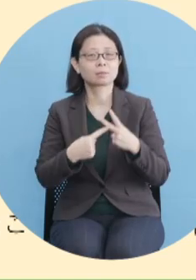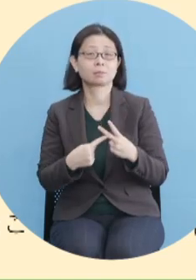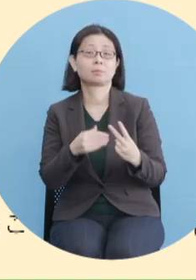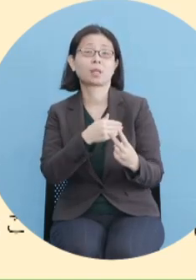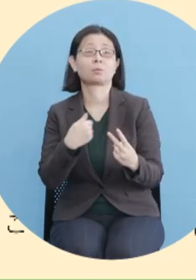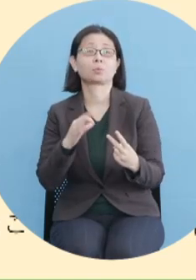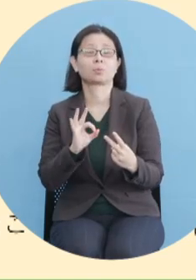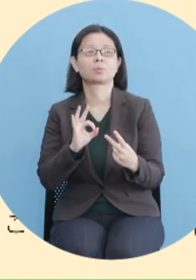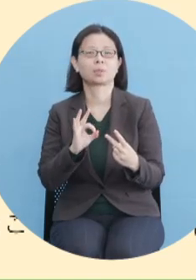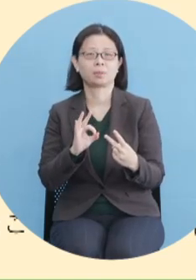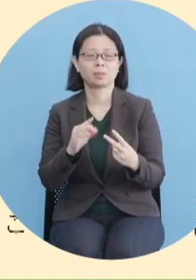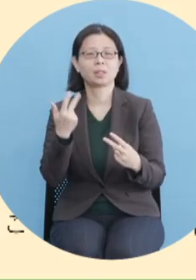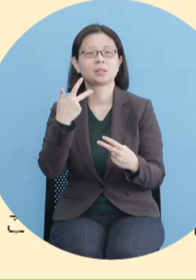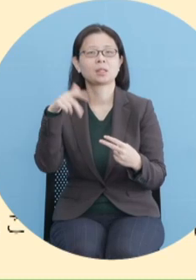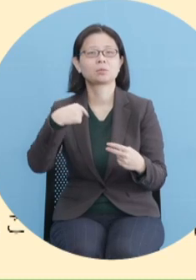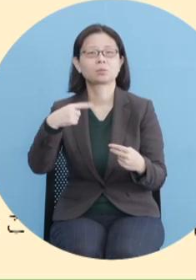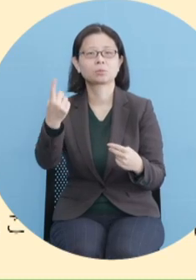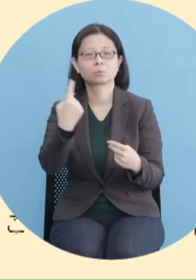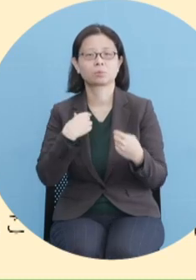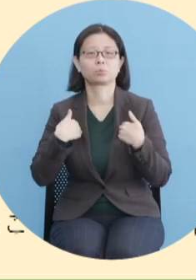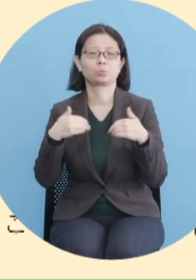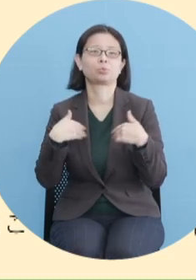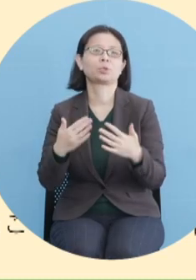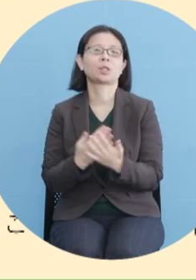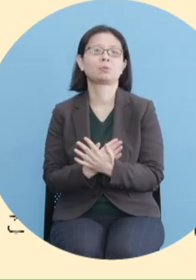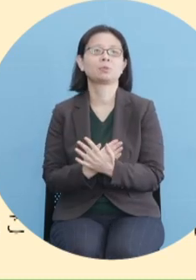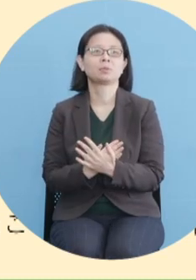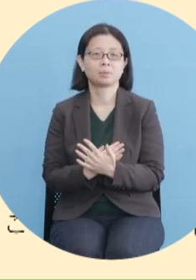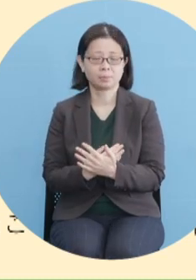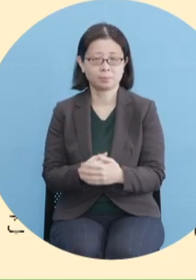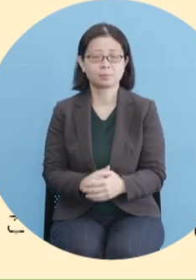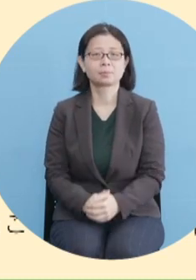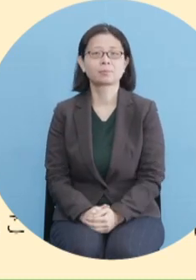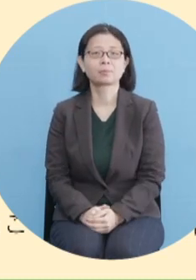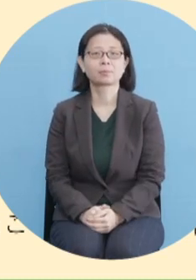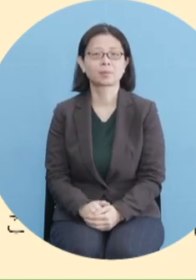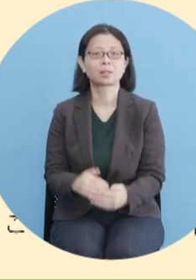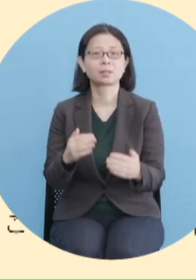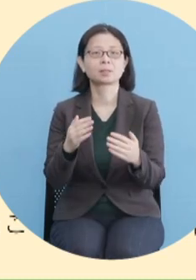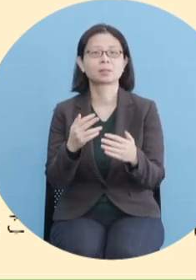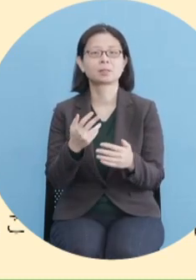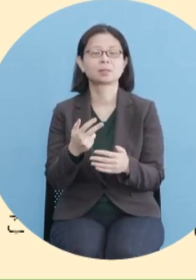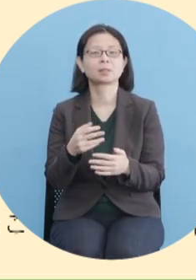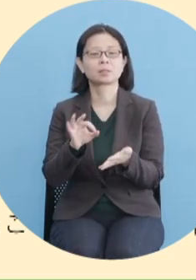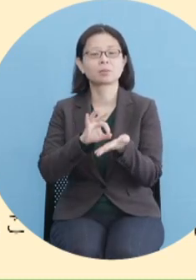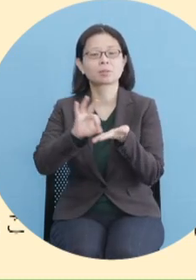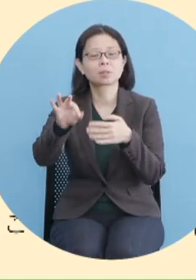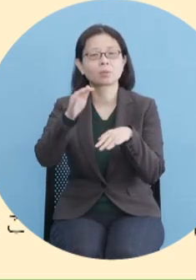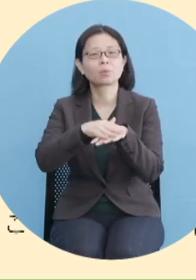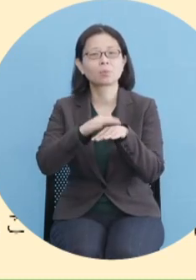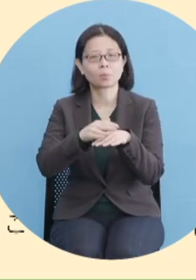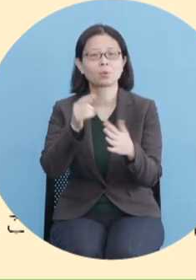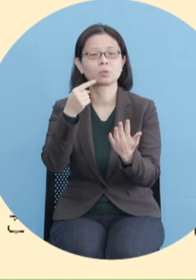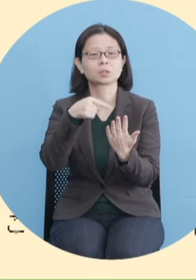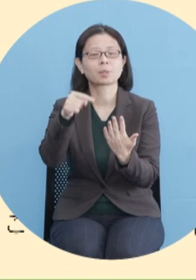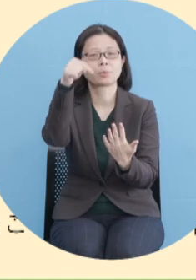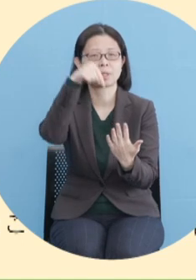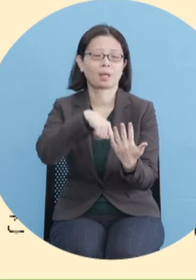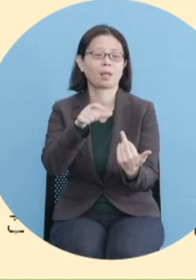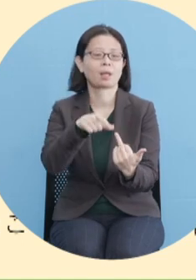一括してえサービスが整うような形でえございますえ支払いもキャッシュレスでえ支払い可能という